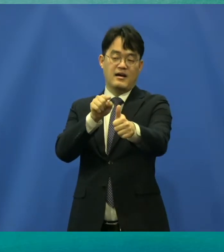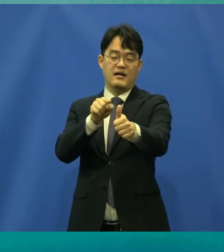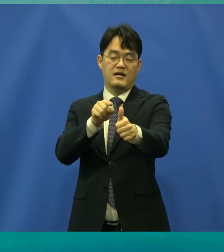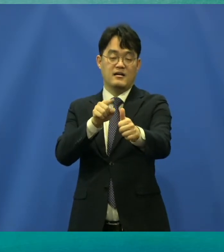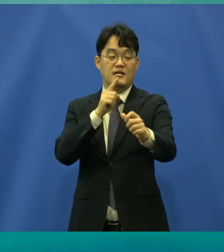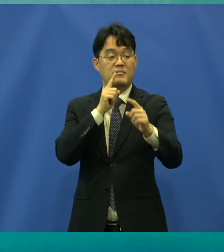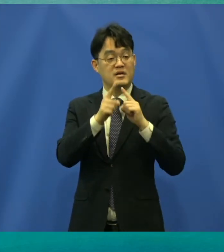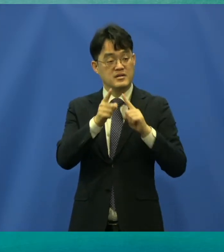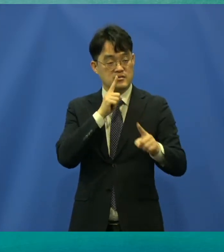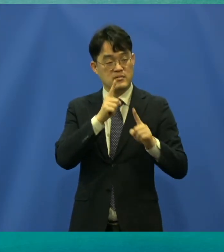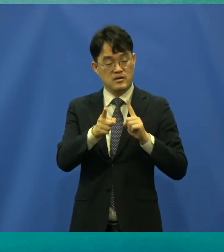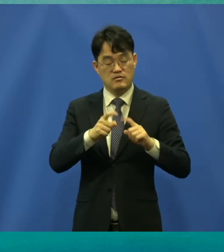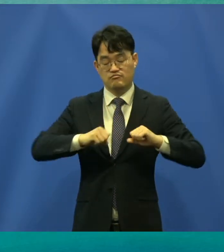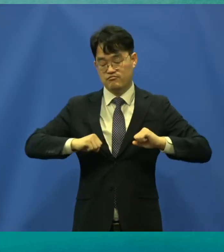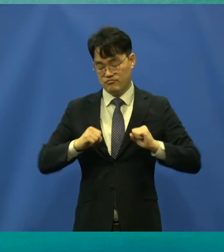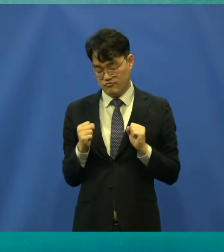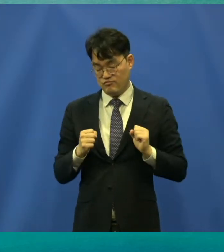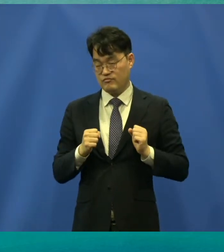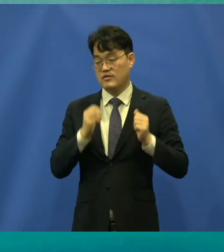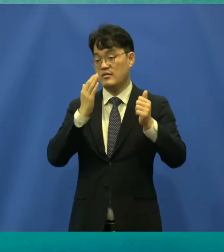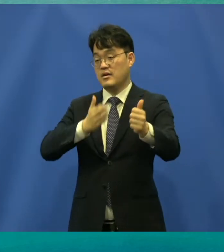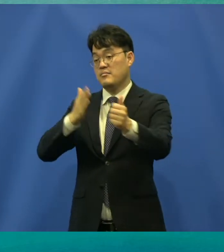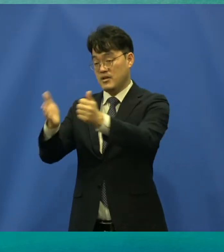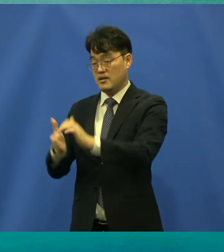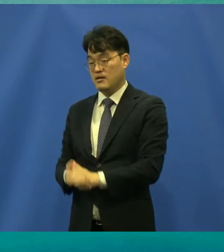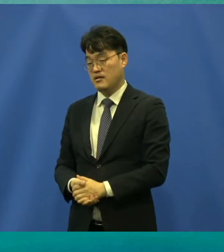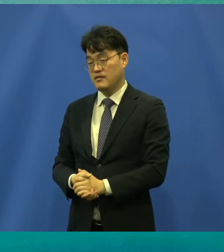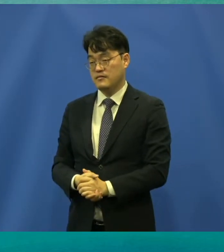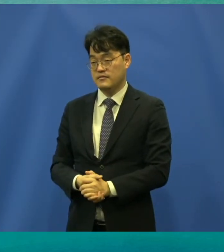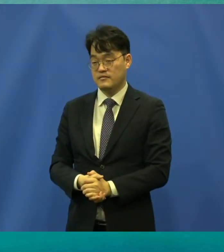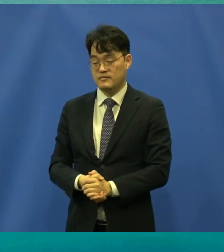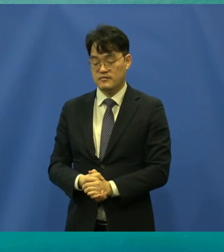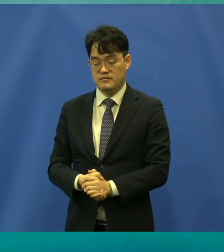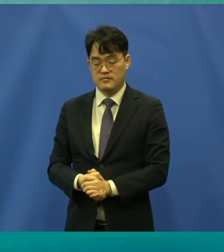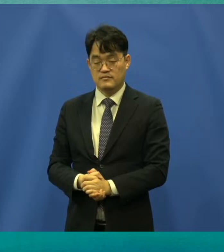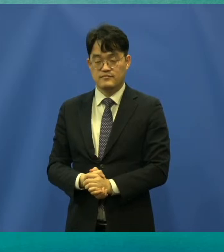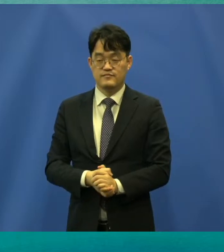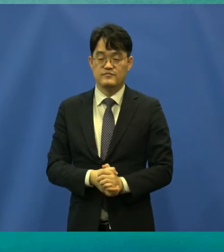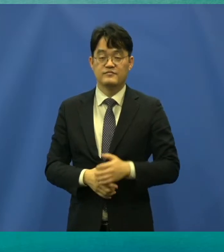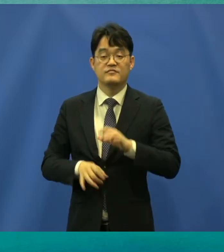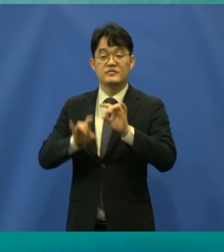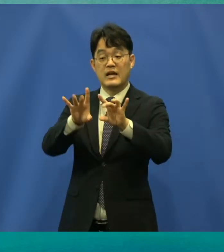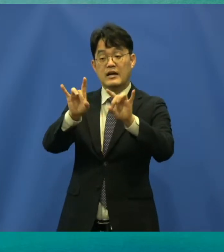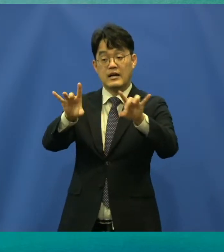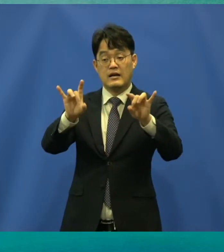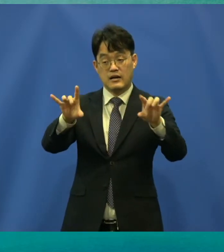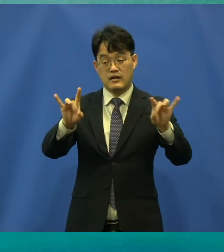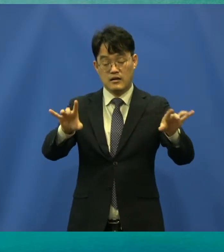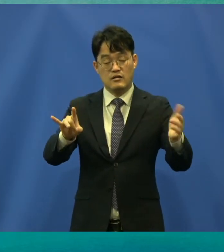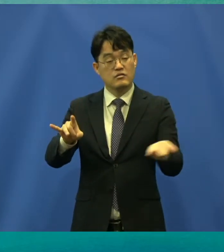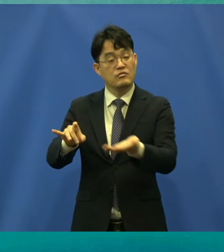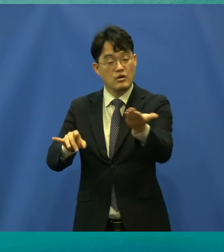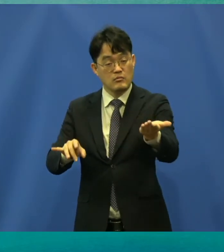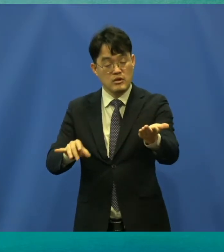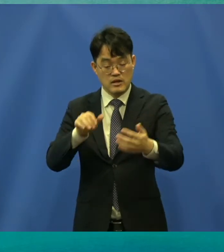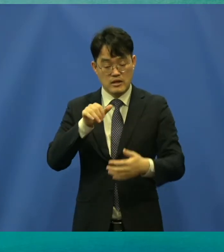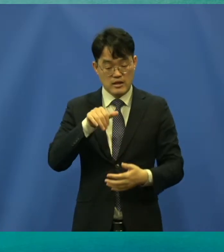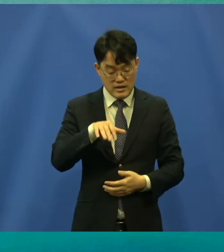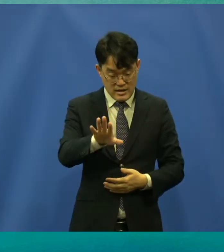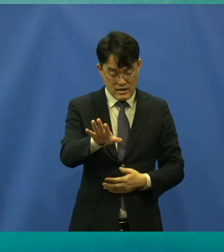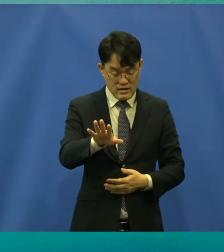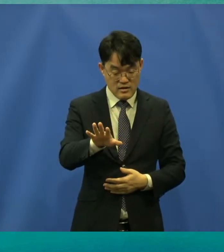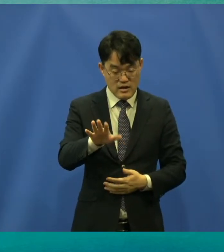그곳은 하나님이 가라고 하신 것이겠죠. 우리의 니노에는 각자 다를 것입니다. 그러나 가야만 하는